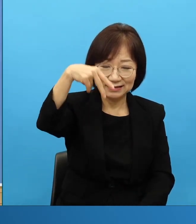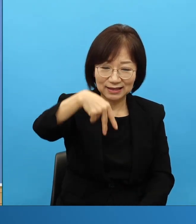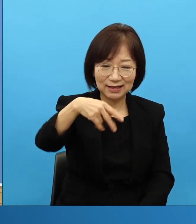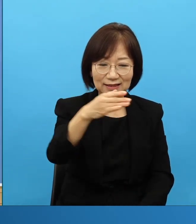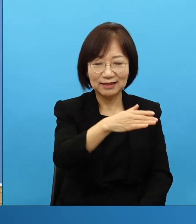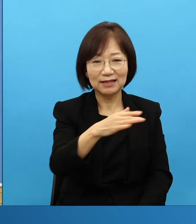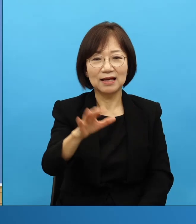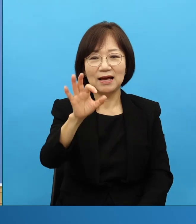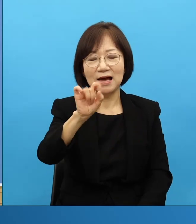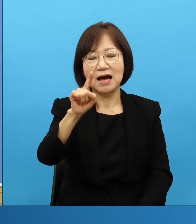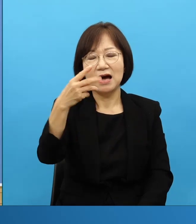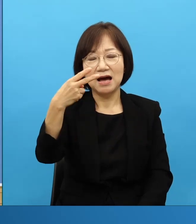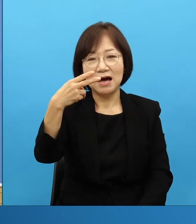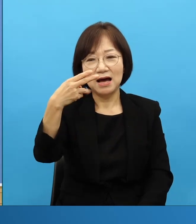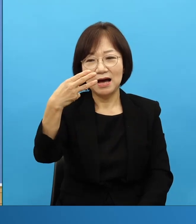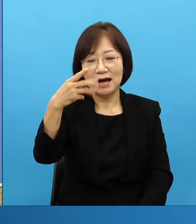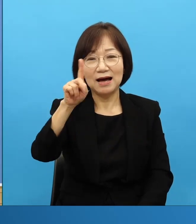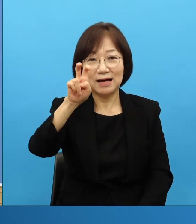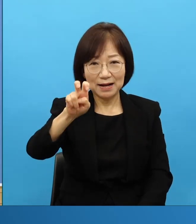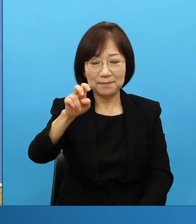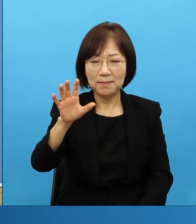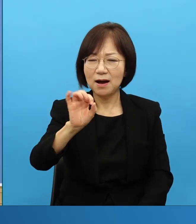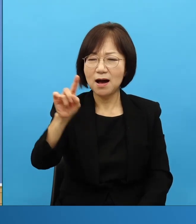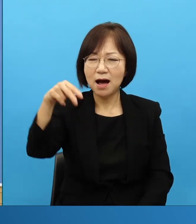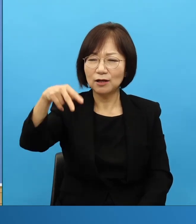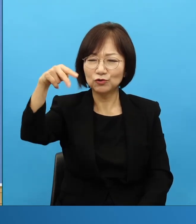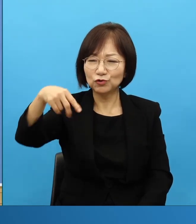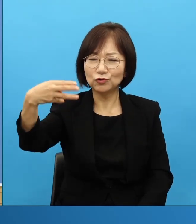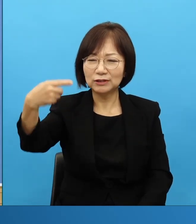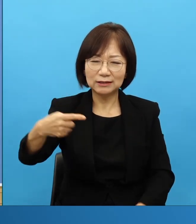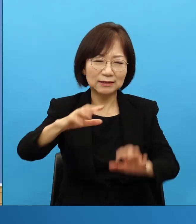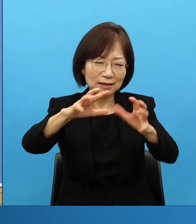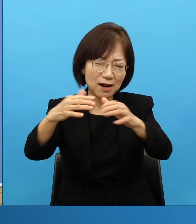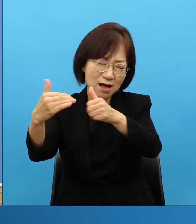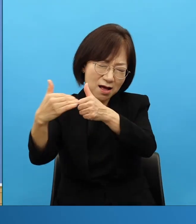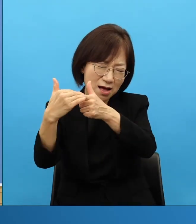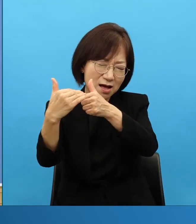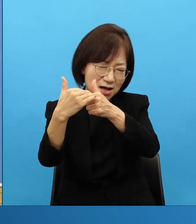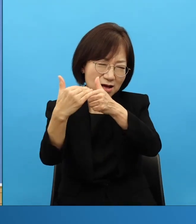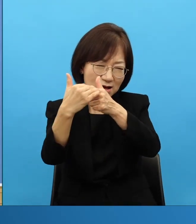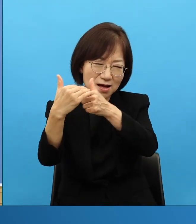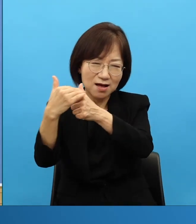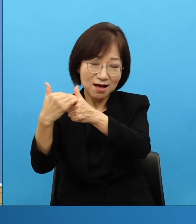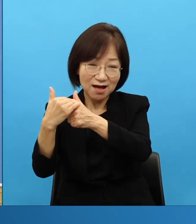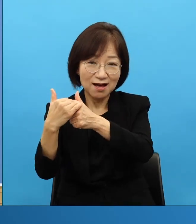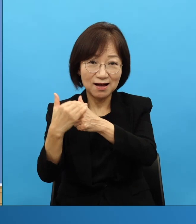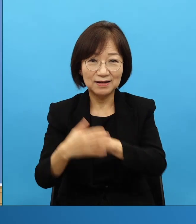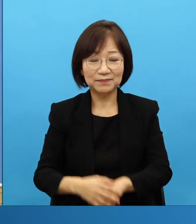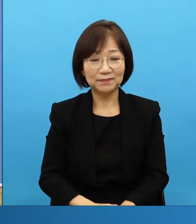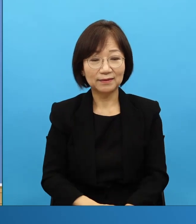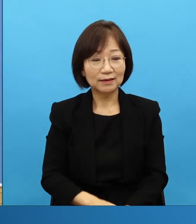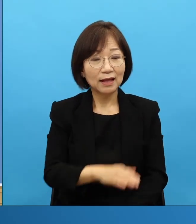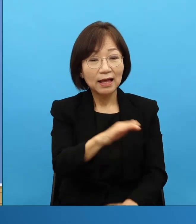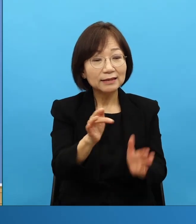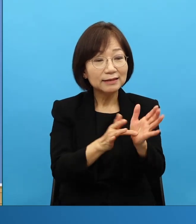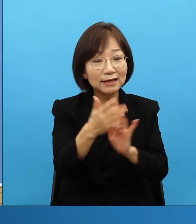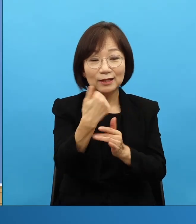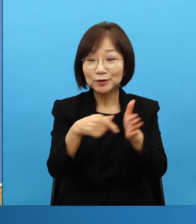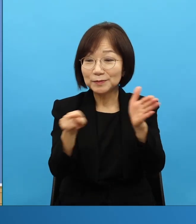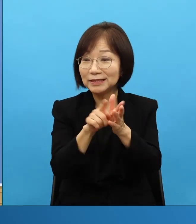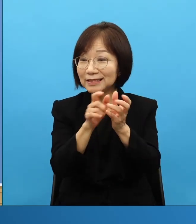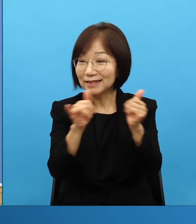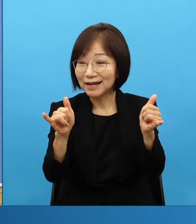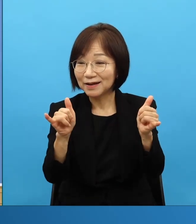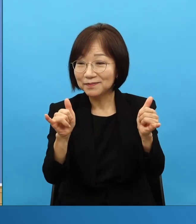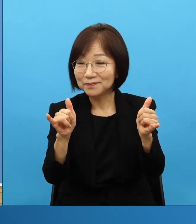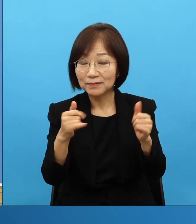Assyria, Arab, they're always attacking Israelites. 여러분 신자는 은혜 못 받으면요 양사방에서 공격을 받는 겁니다. Believers, if you do